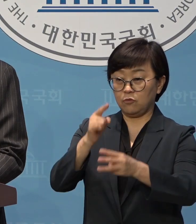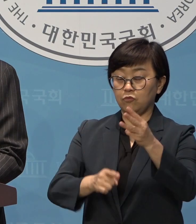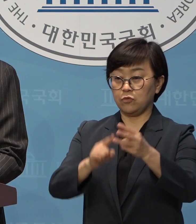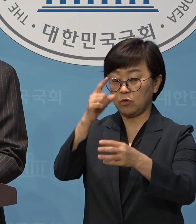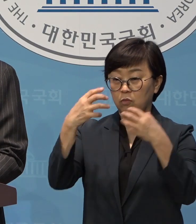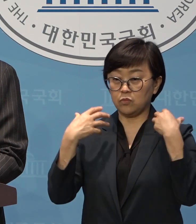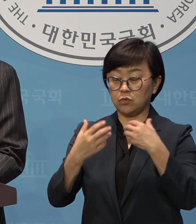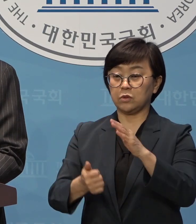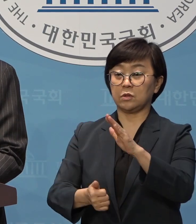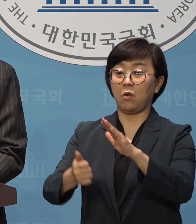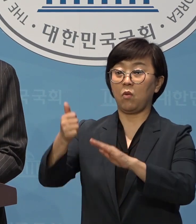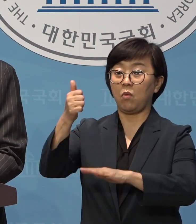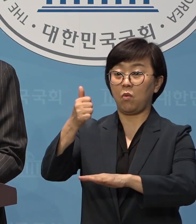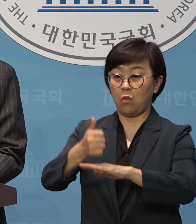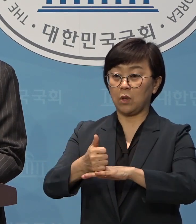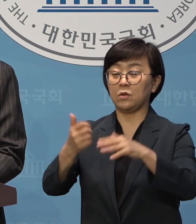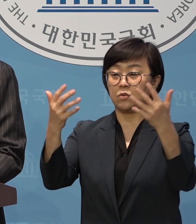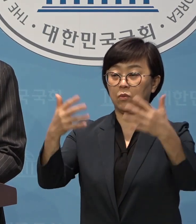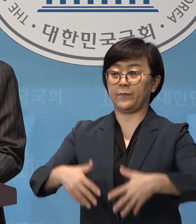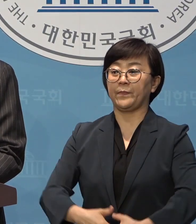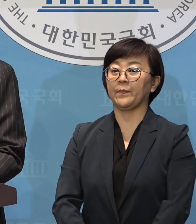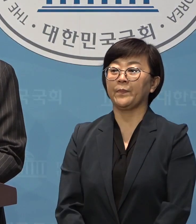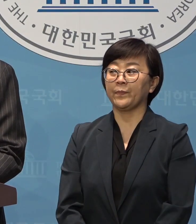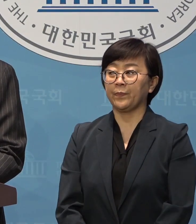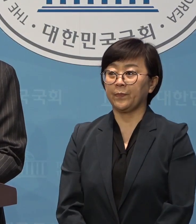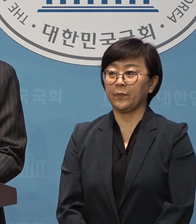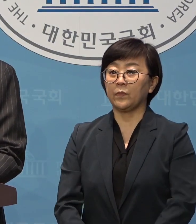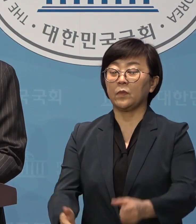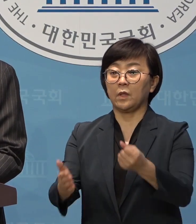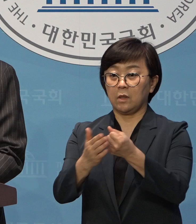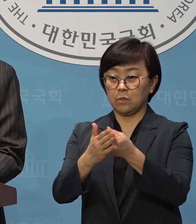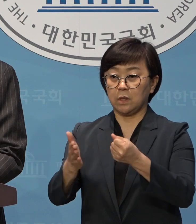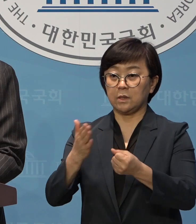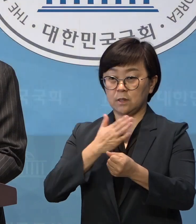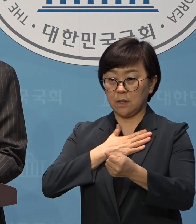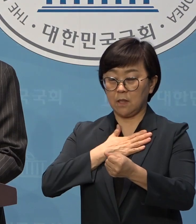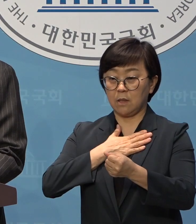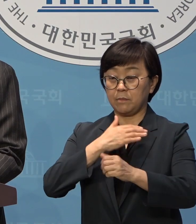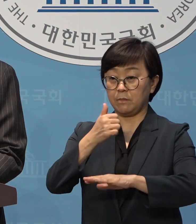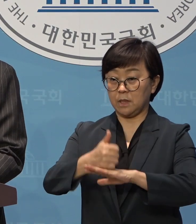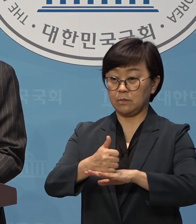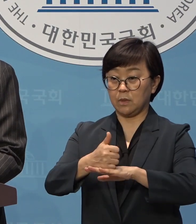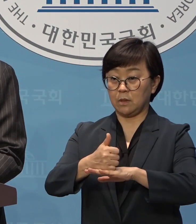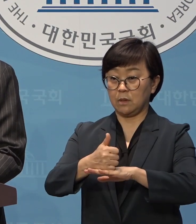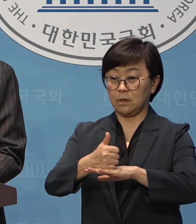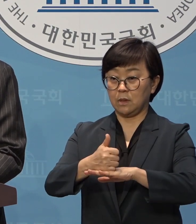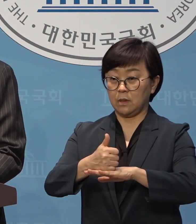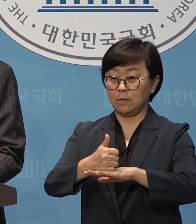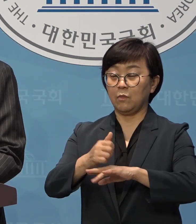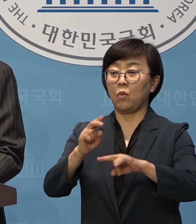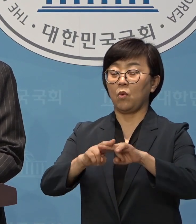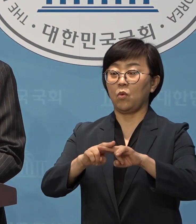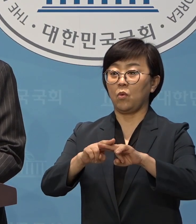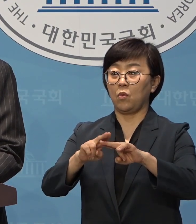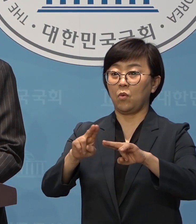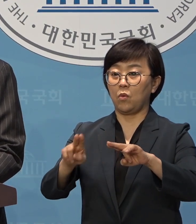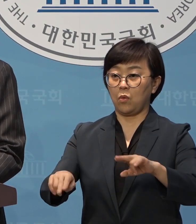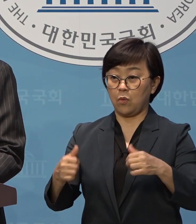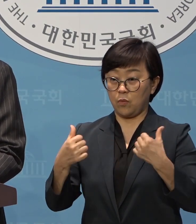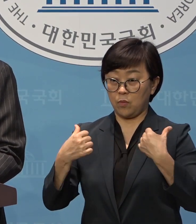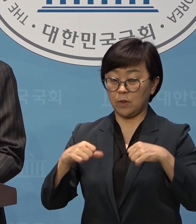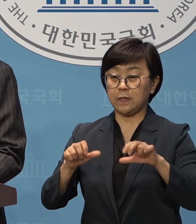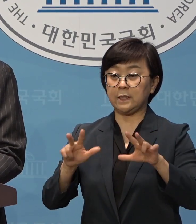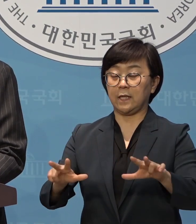성공의 최소한의 조건입니다. 그래서 제가 가진 마지막을 내어놓습니다.